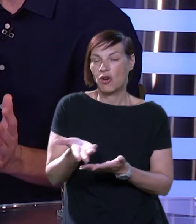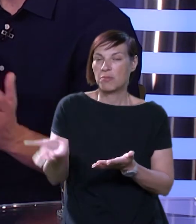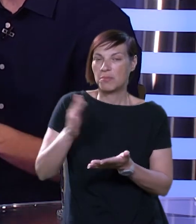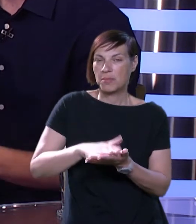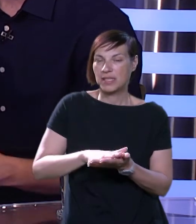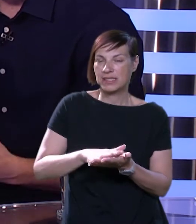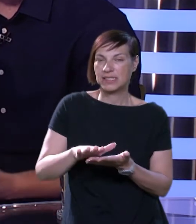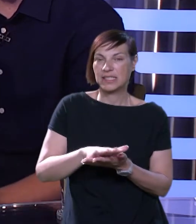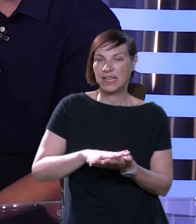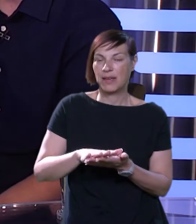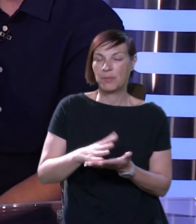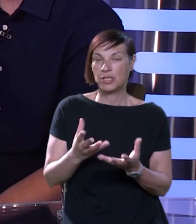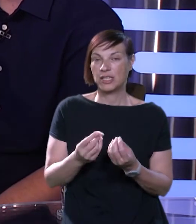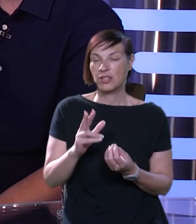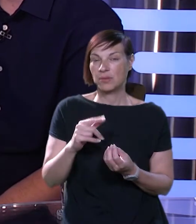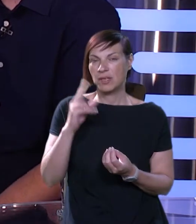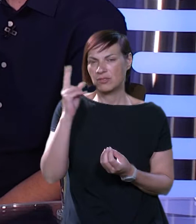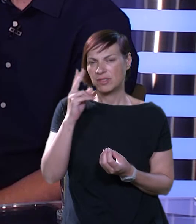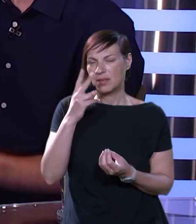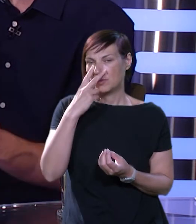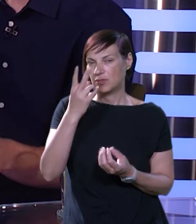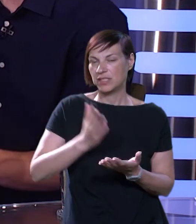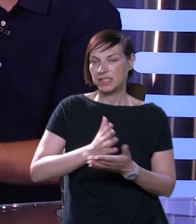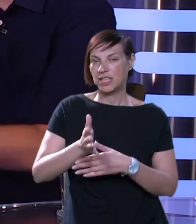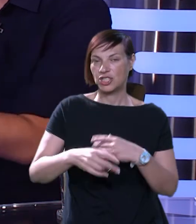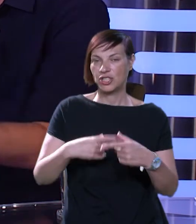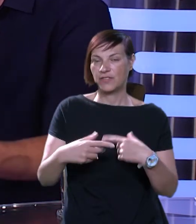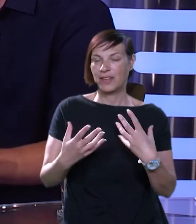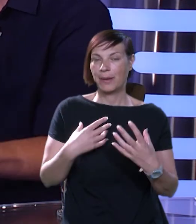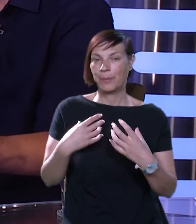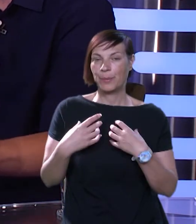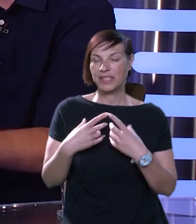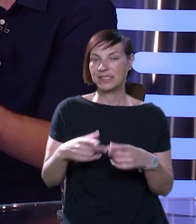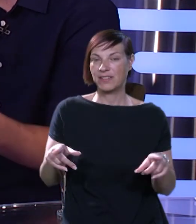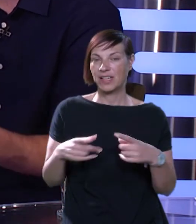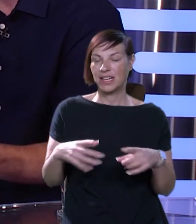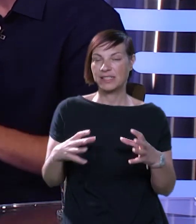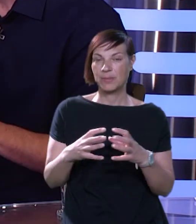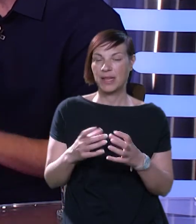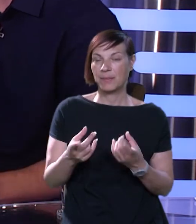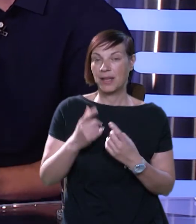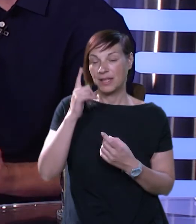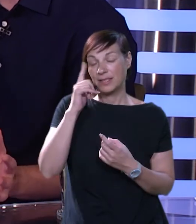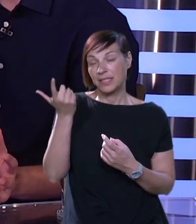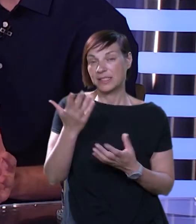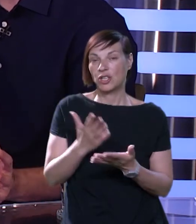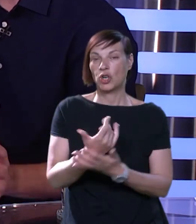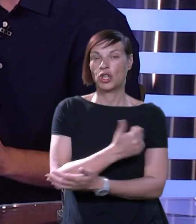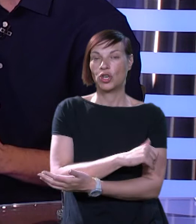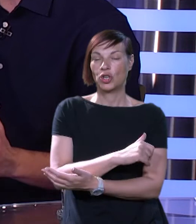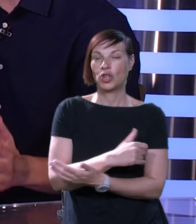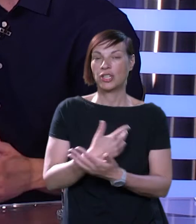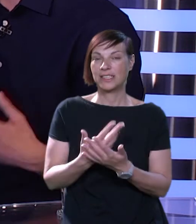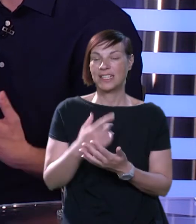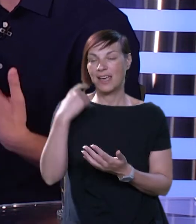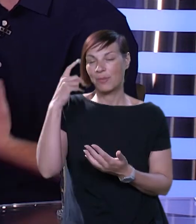pod, jer često ljudi onako imaju zabludu, vide izašao je film, izašla je predstava, izašao je glazbeni album, ali ne znaju koliko godina i